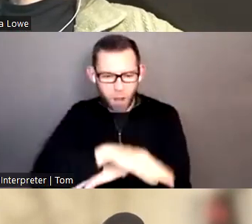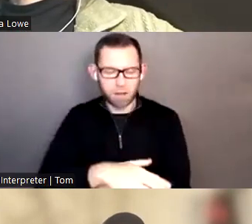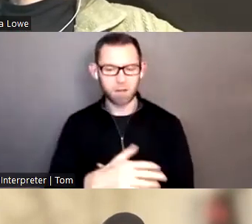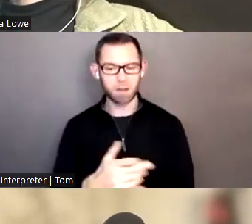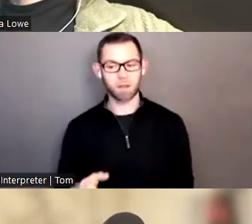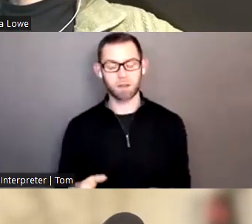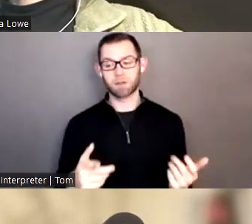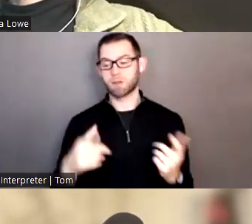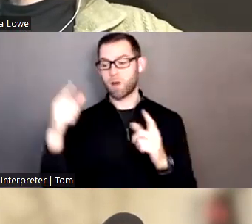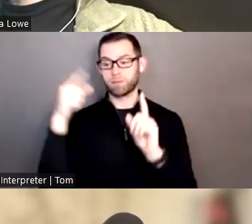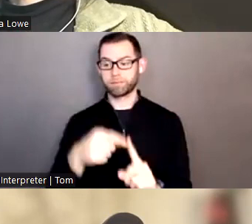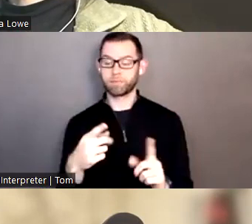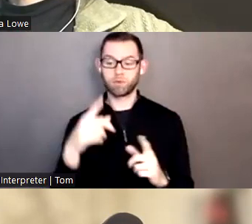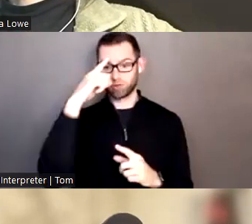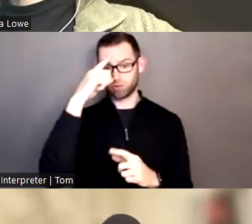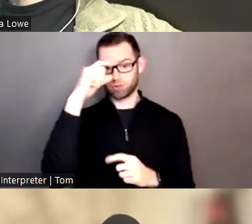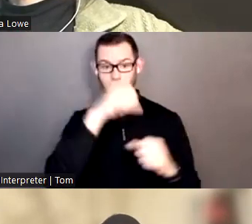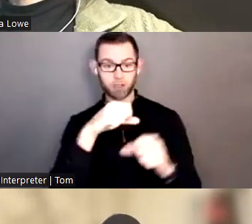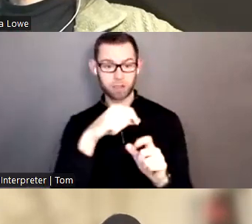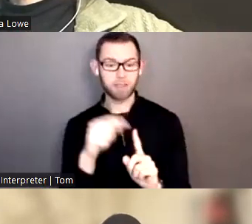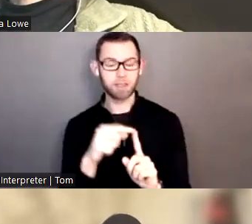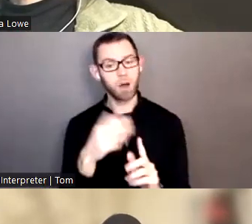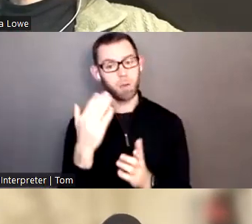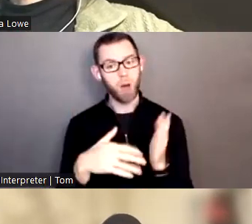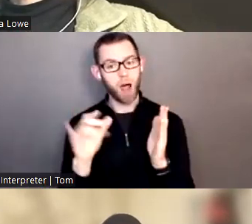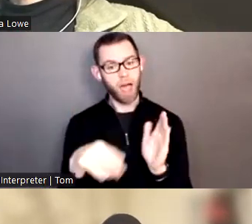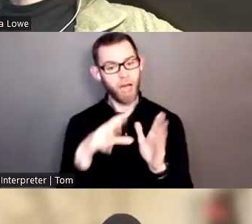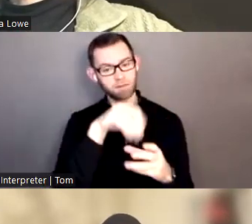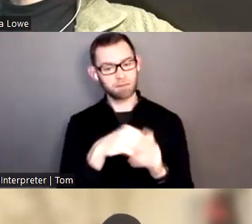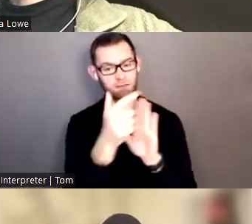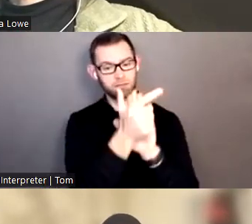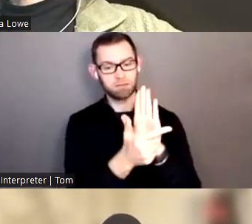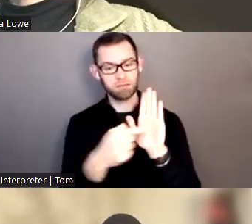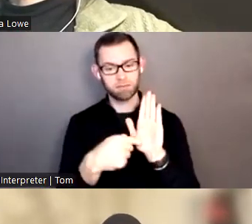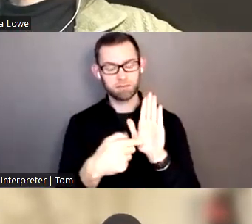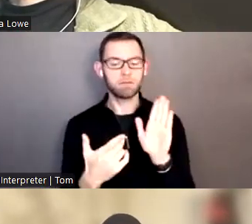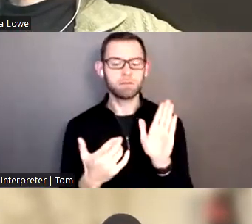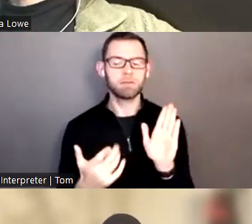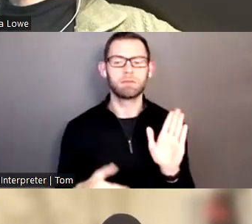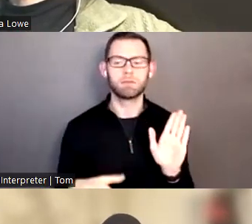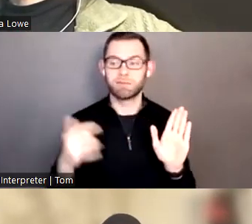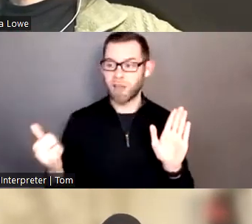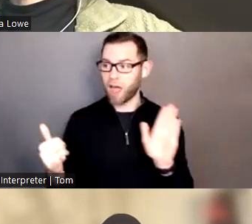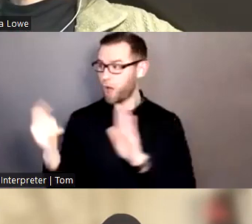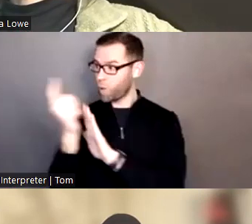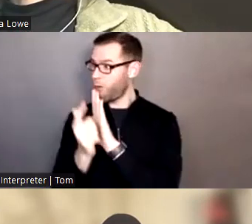Nous parler concernant la stratégie, comment stratégie ça par le marché avec loi,